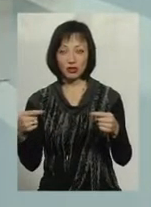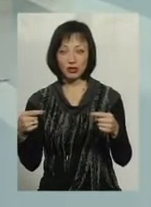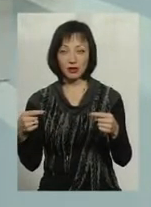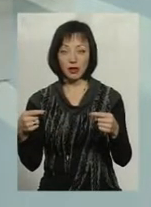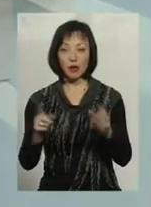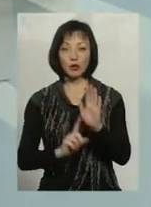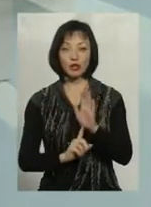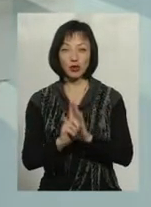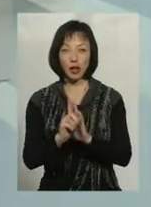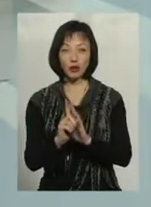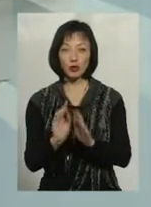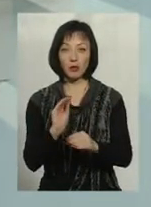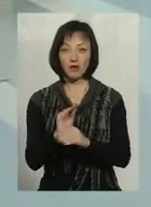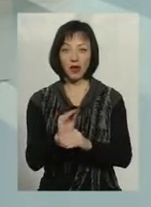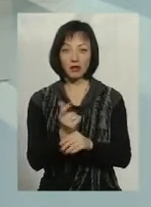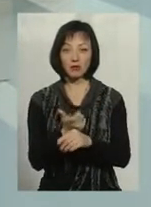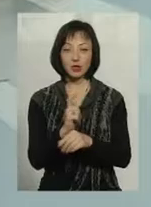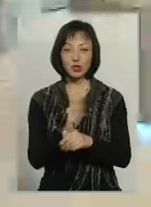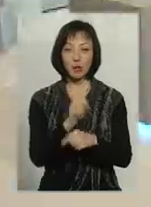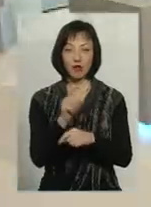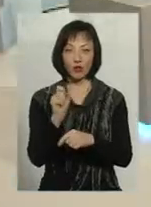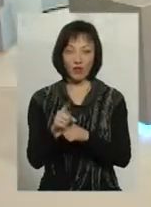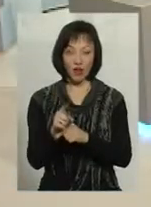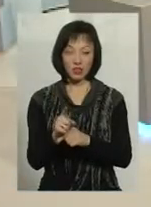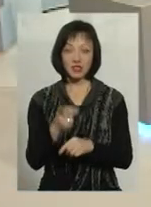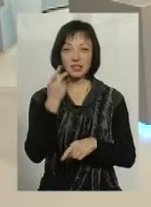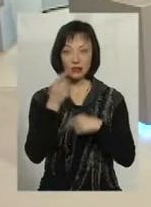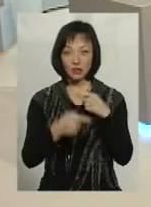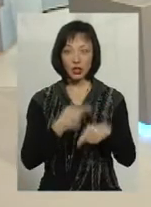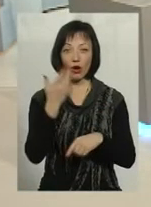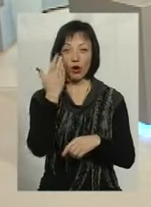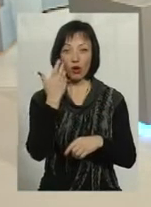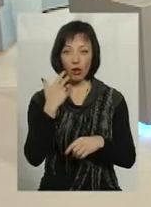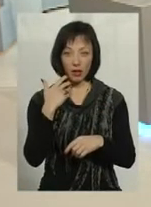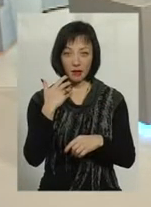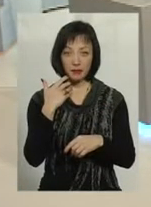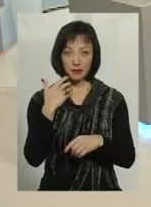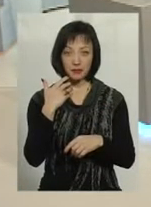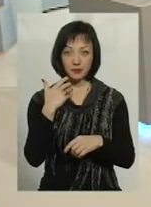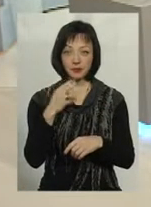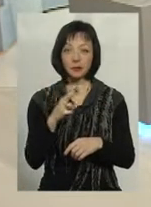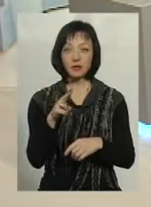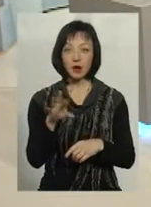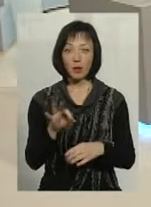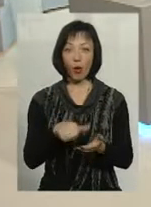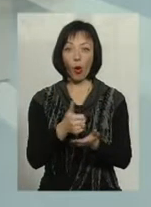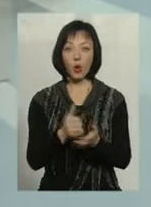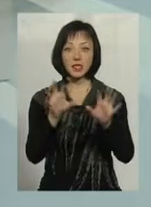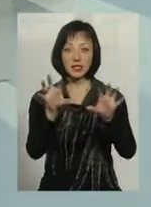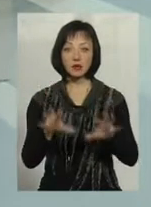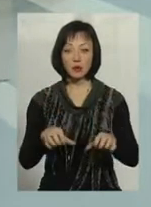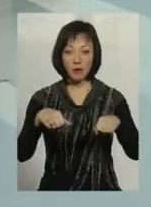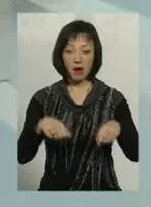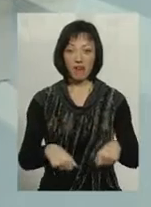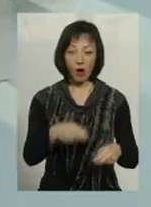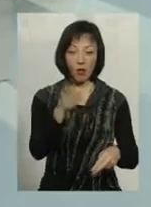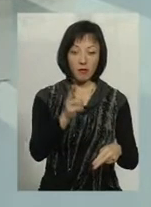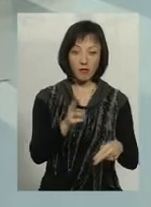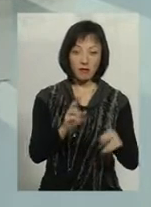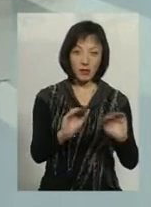ситуації. Тому що найголовніше питання от для мене, як для аналітика, для експерта, котрий читає закони